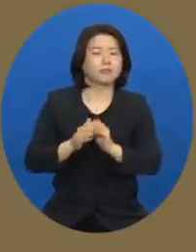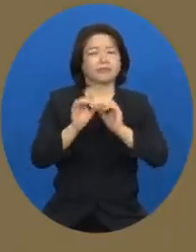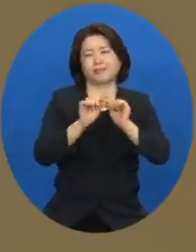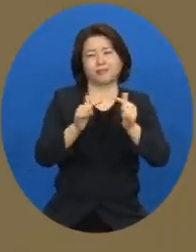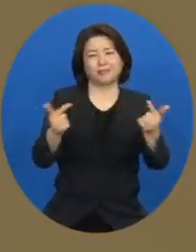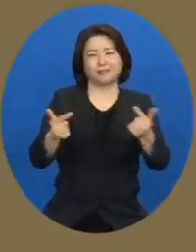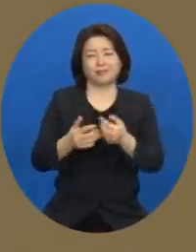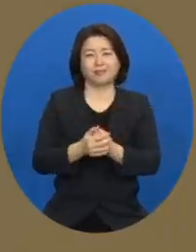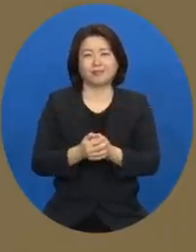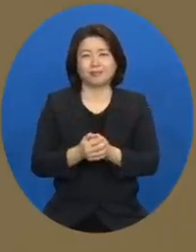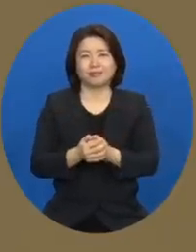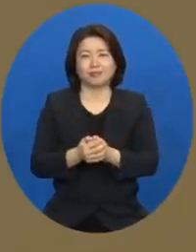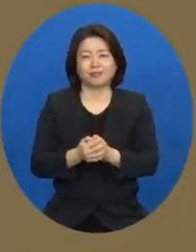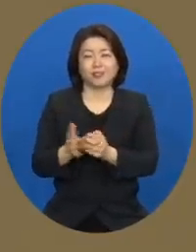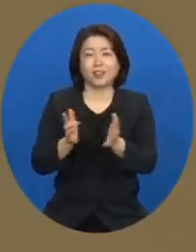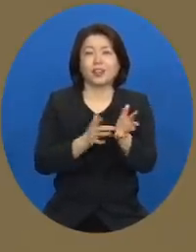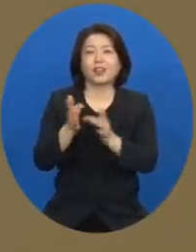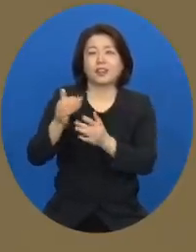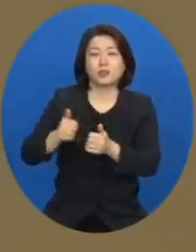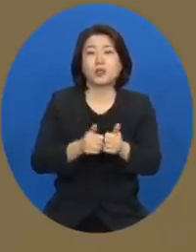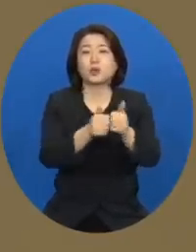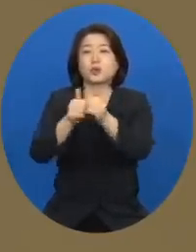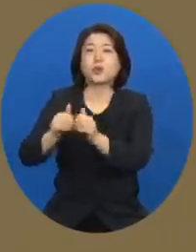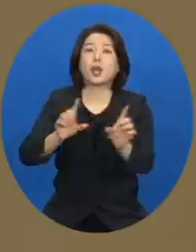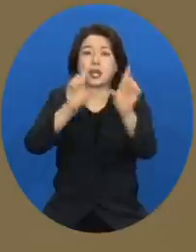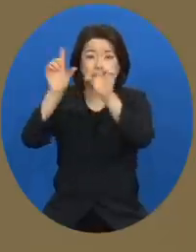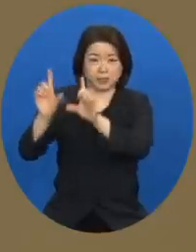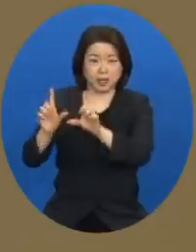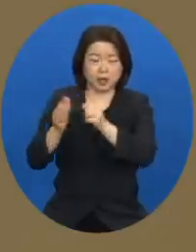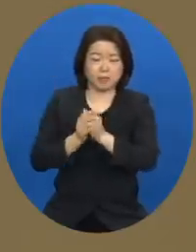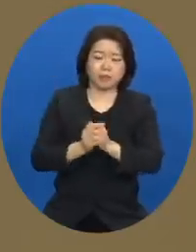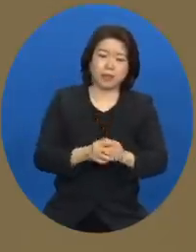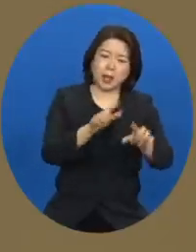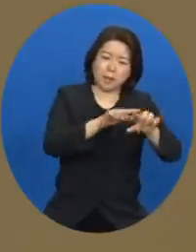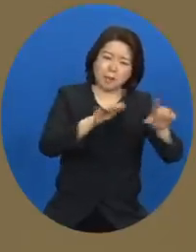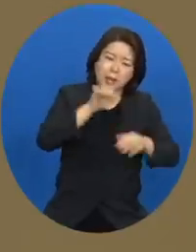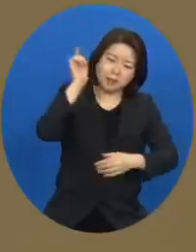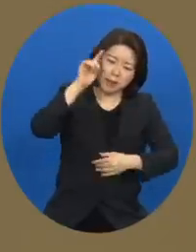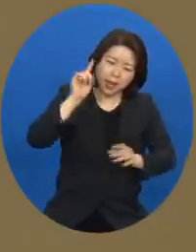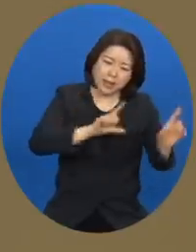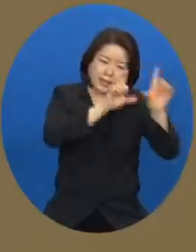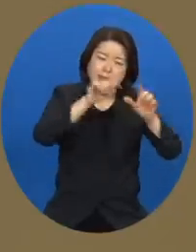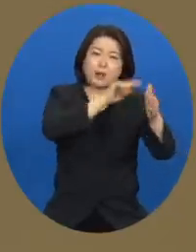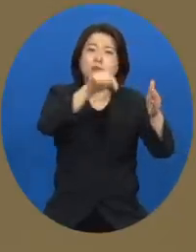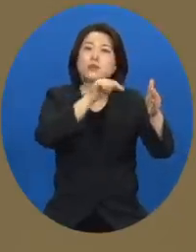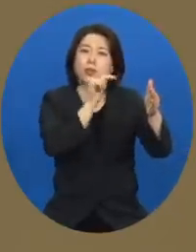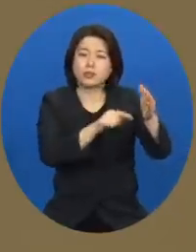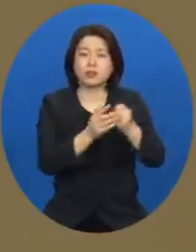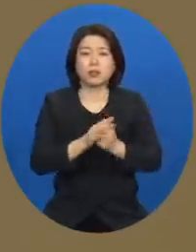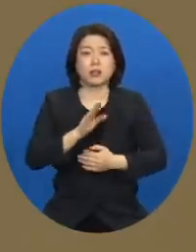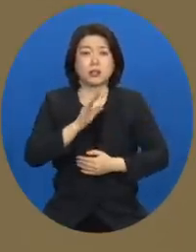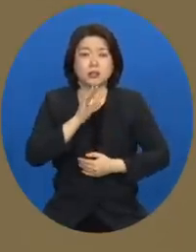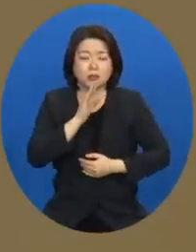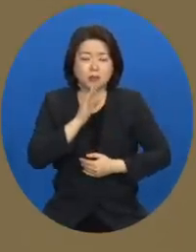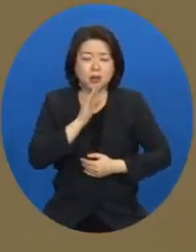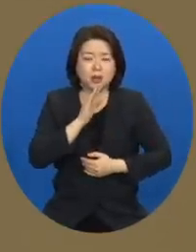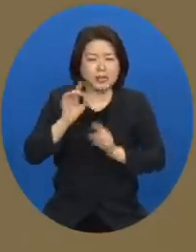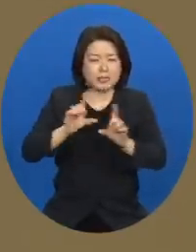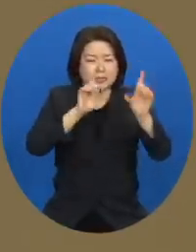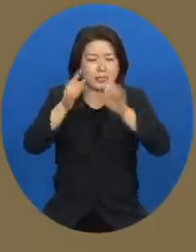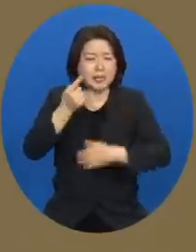않습니다. 예수님과 동행하는 삶을 일상의 삶 속에서 정말